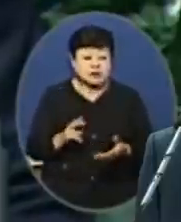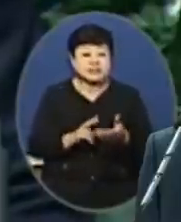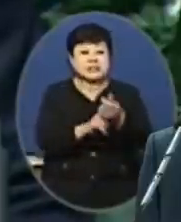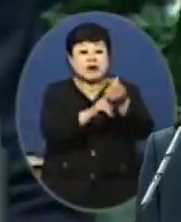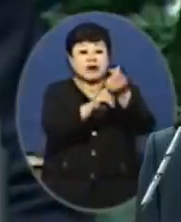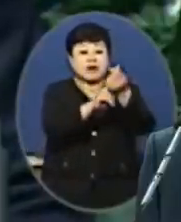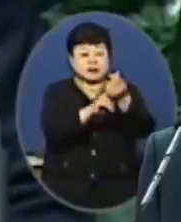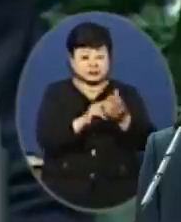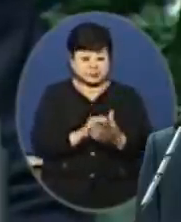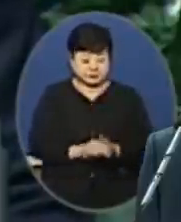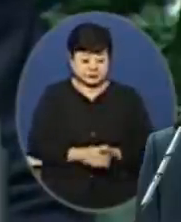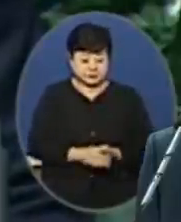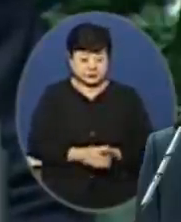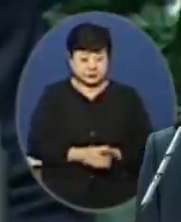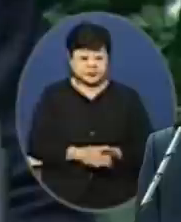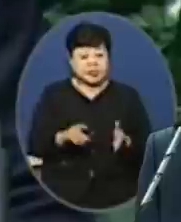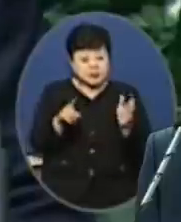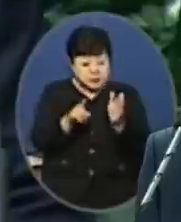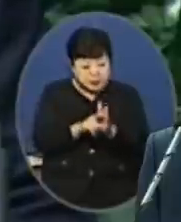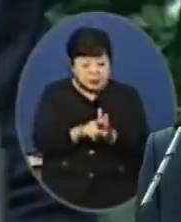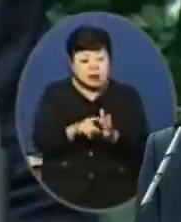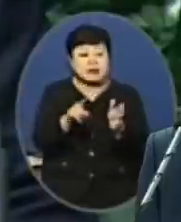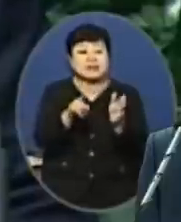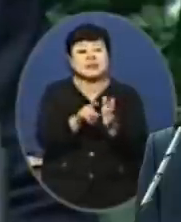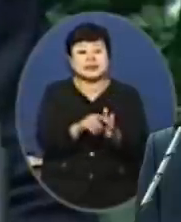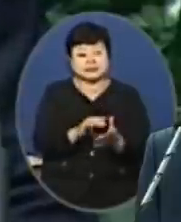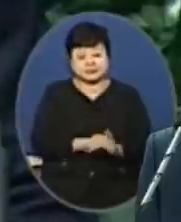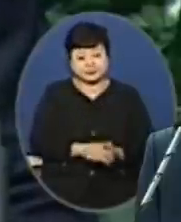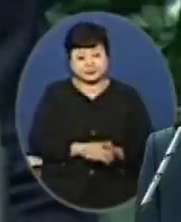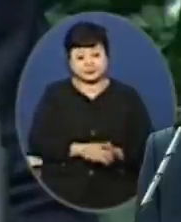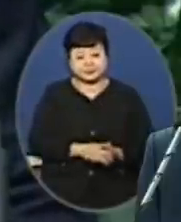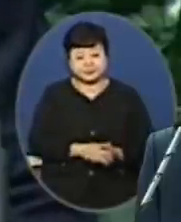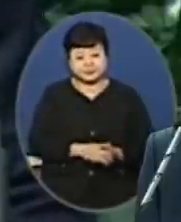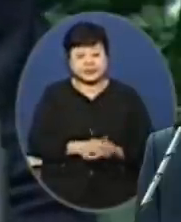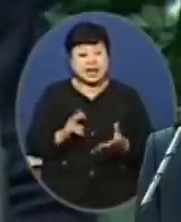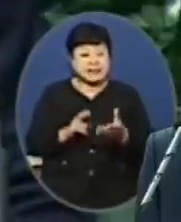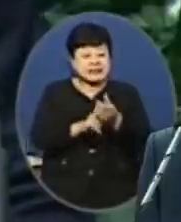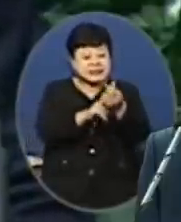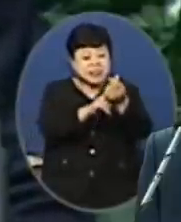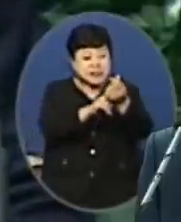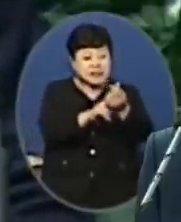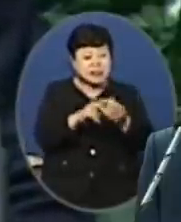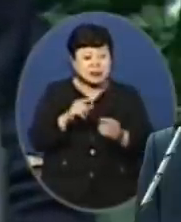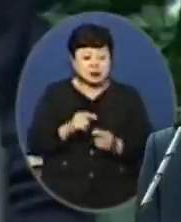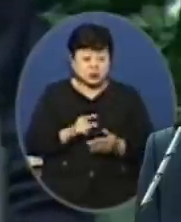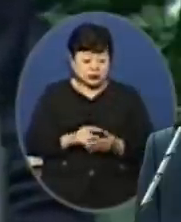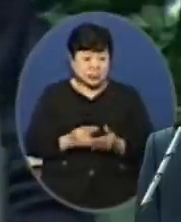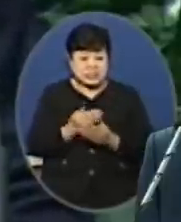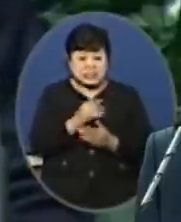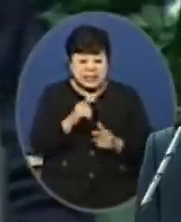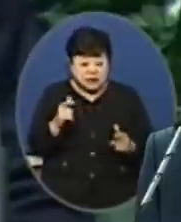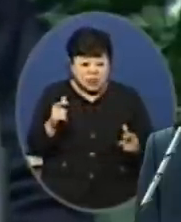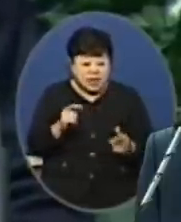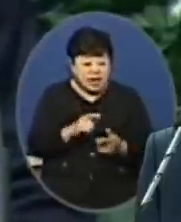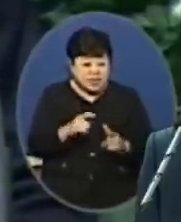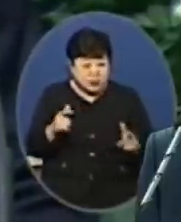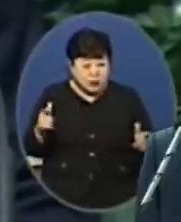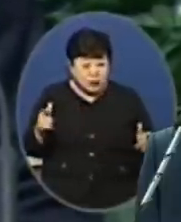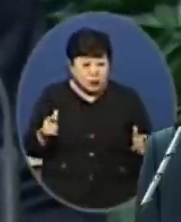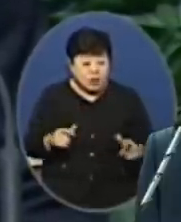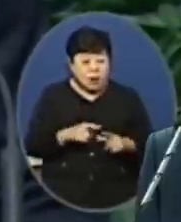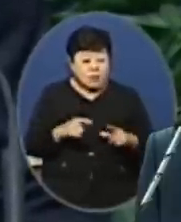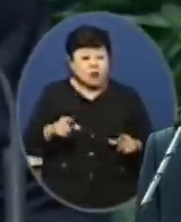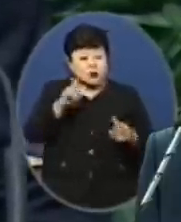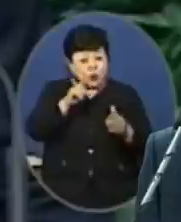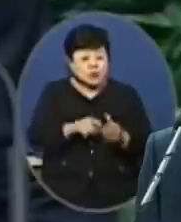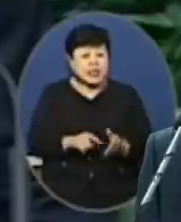기적을 믿는 것이 믿음인 것입니다. 기적이 여러분 보통 때는 안 일어나는 것이 아닙니다. 아주